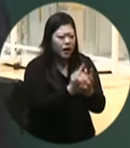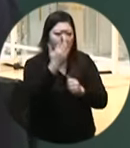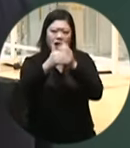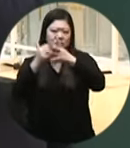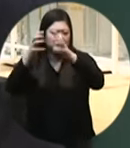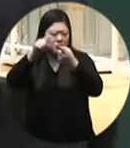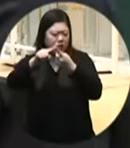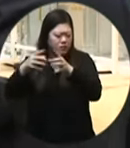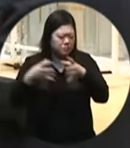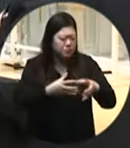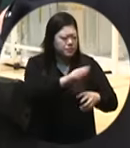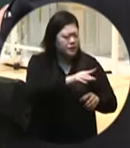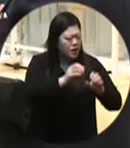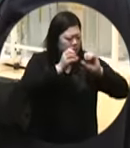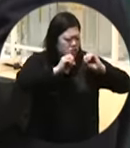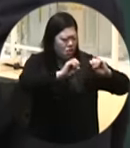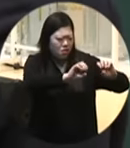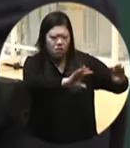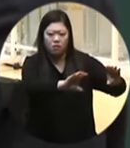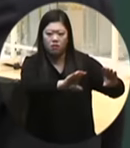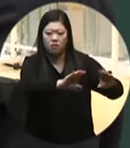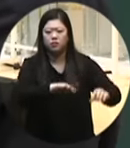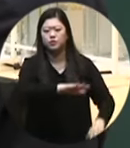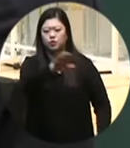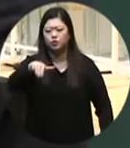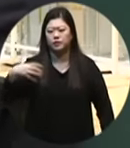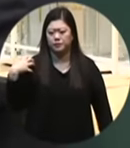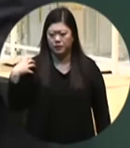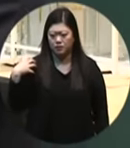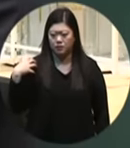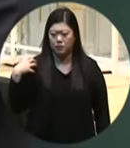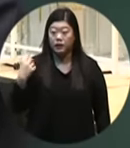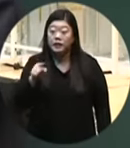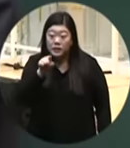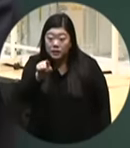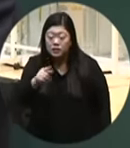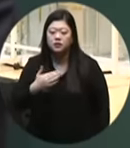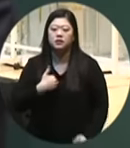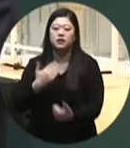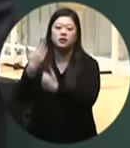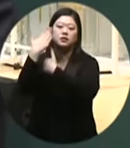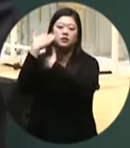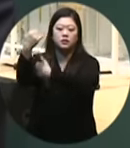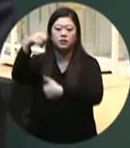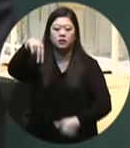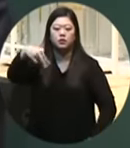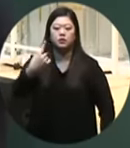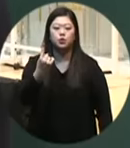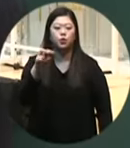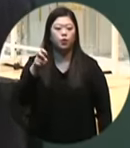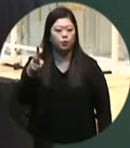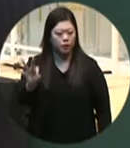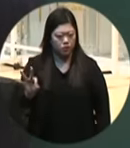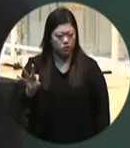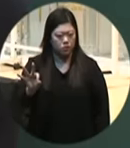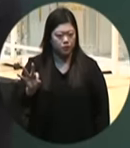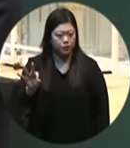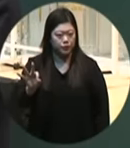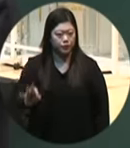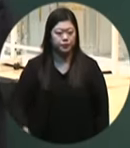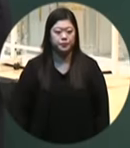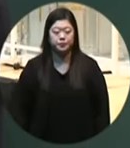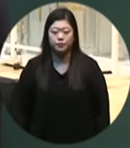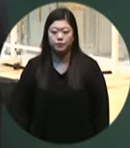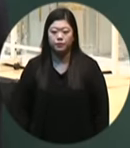relay this blessing of the blessing of the kingdom of God. 그게 우리의 소명입니다. This is our calling. 그렇죠. Isn't it so? 앞으로 많은